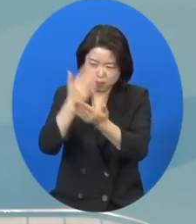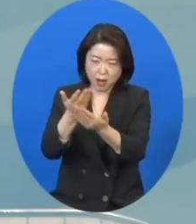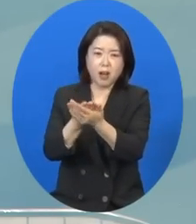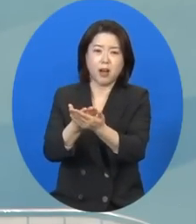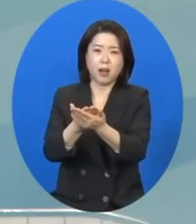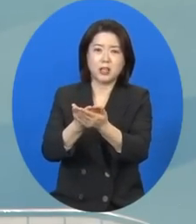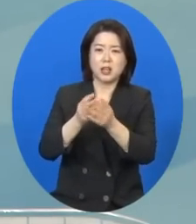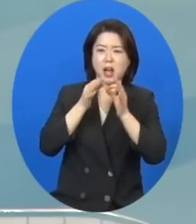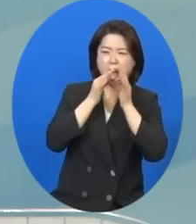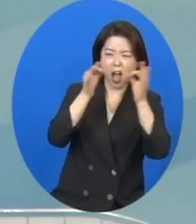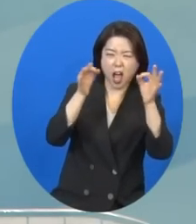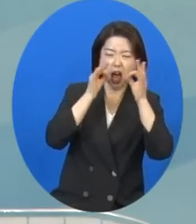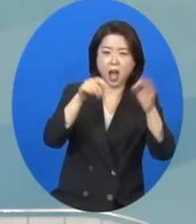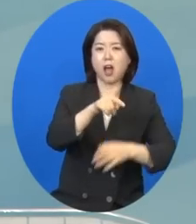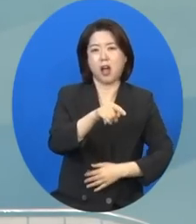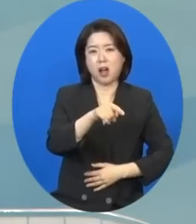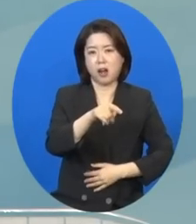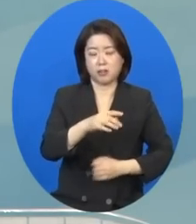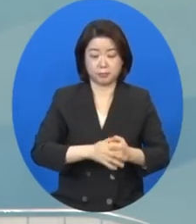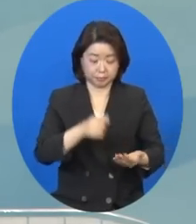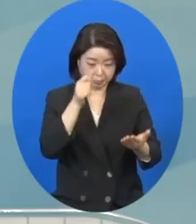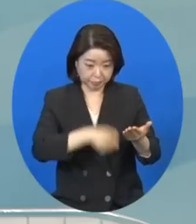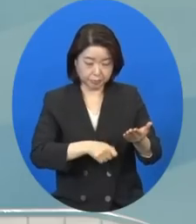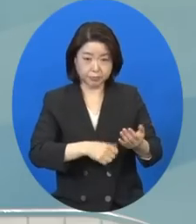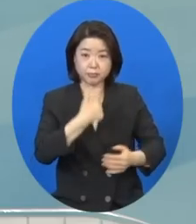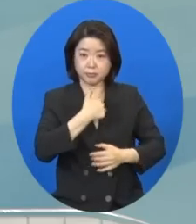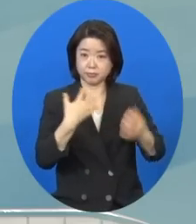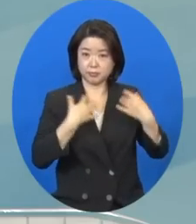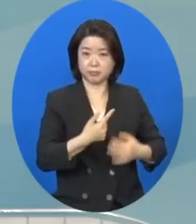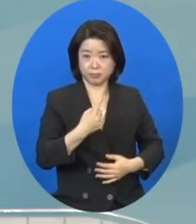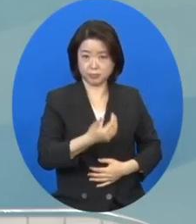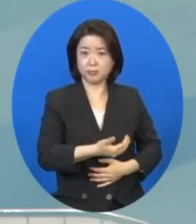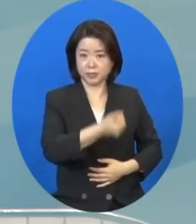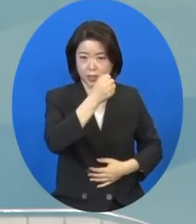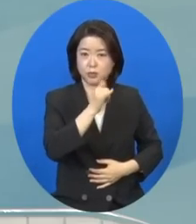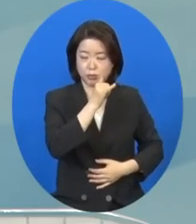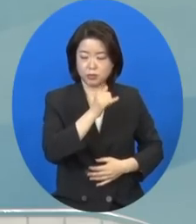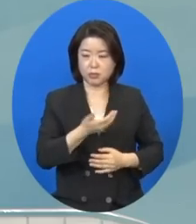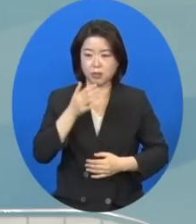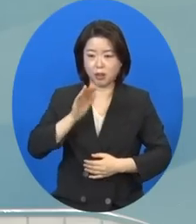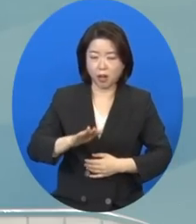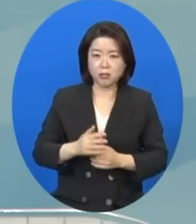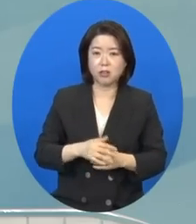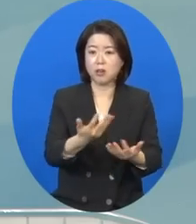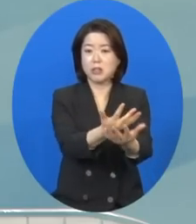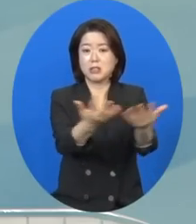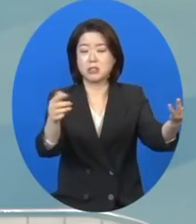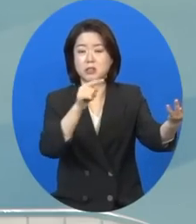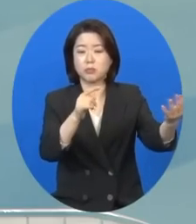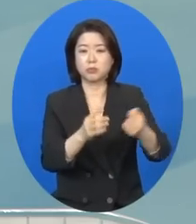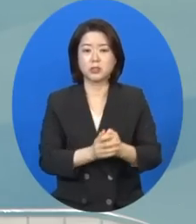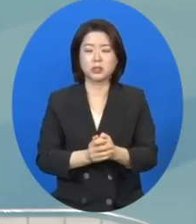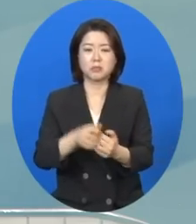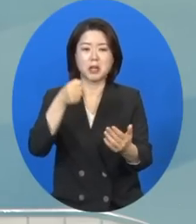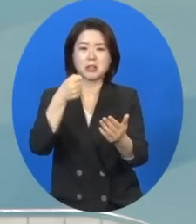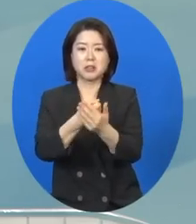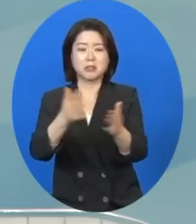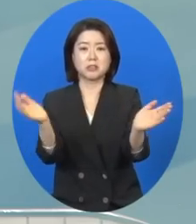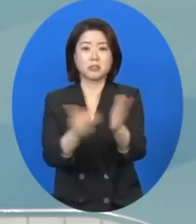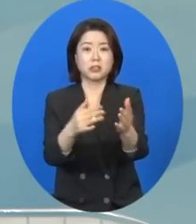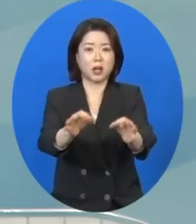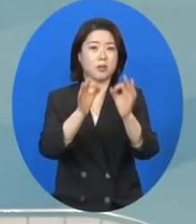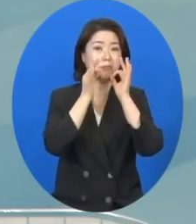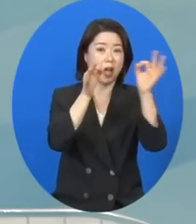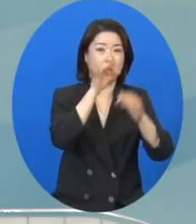들려옵니다 판결을 권한이 빌라도에게 있는데 이미 군중들은 사법적인 결정을 내린 상태입니다